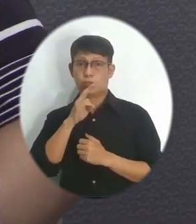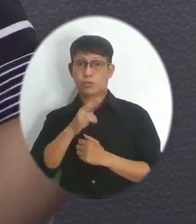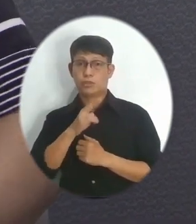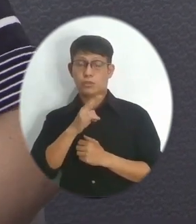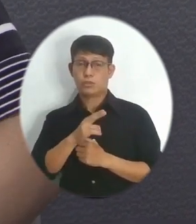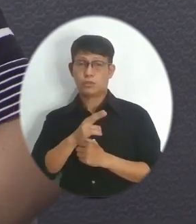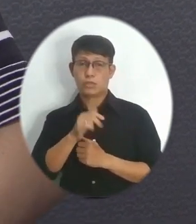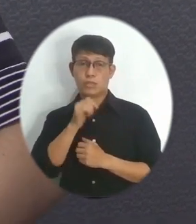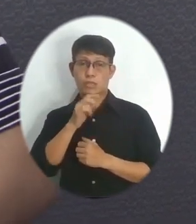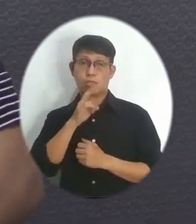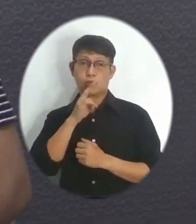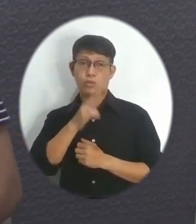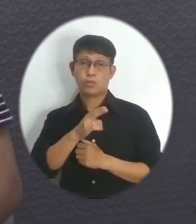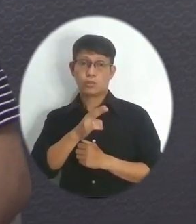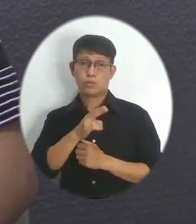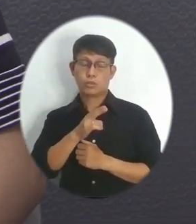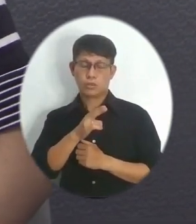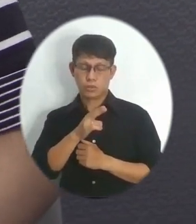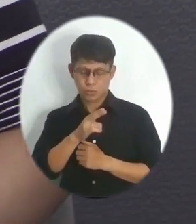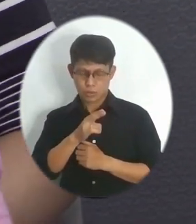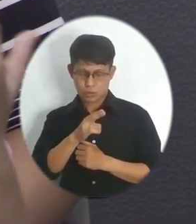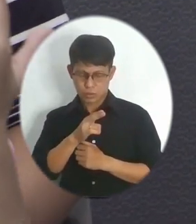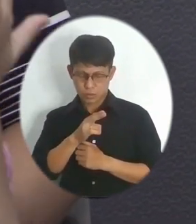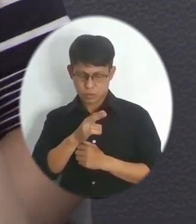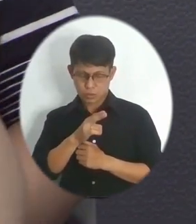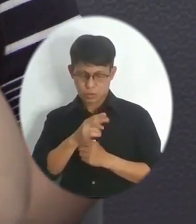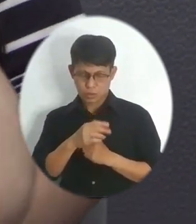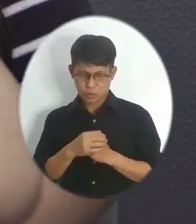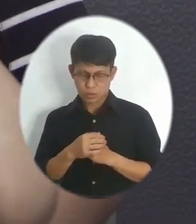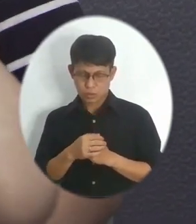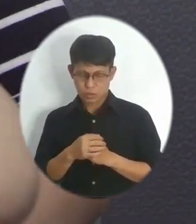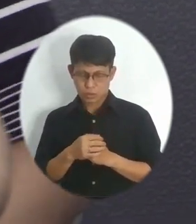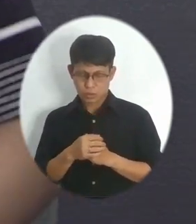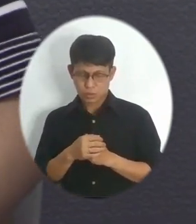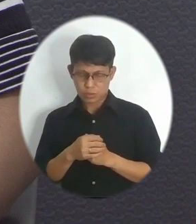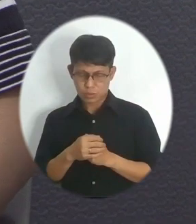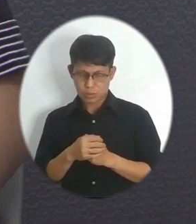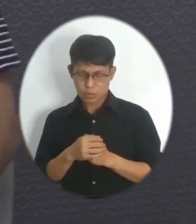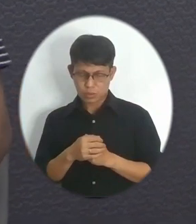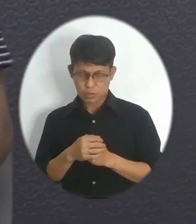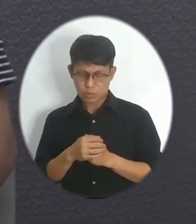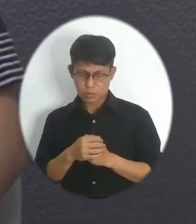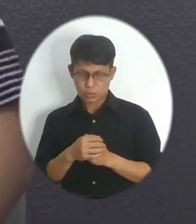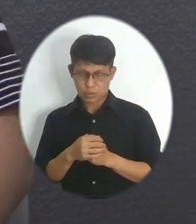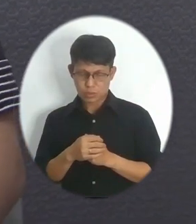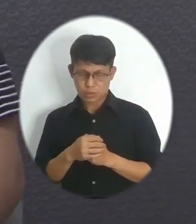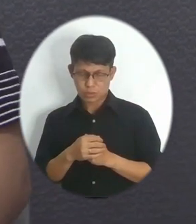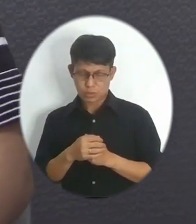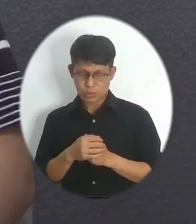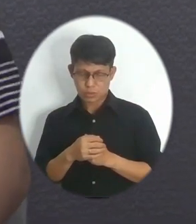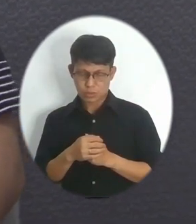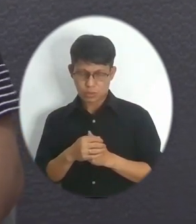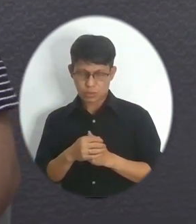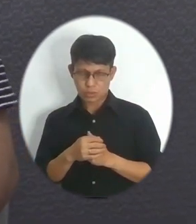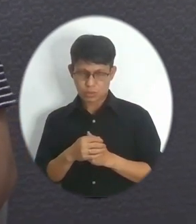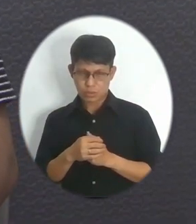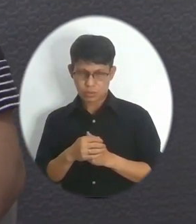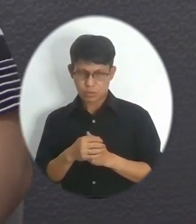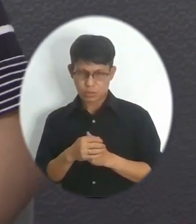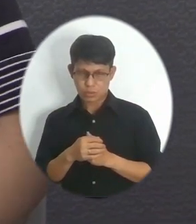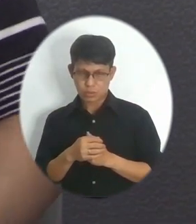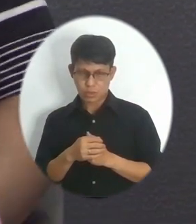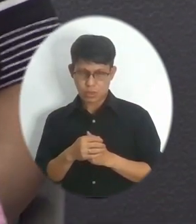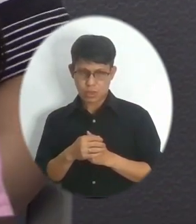sure or hindi rin siya sure kung ano nga ba yung narinig niya kasi kakasuot lang na lang hearing aid. Ayun,